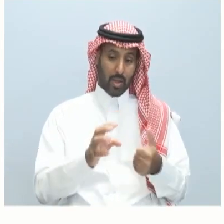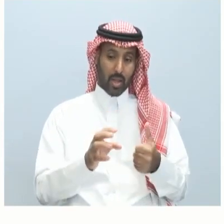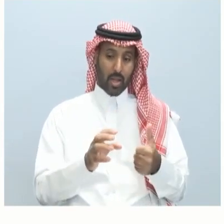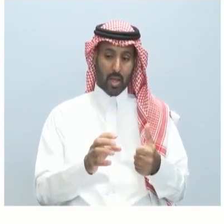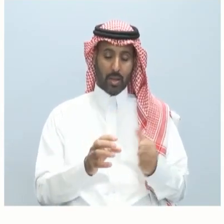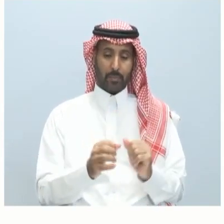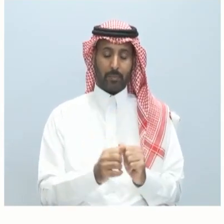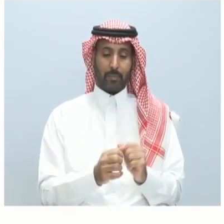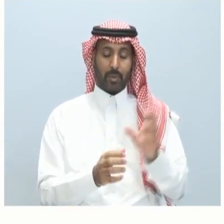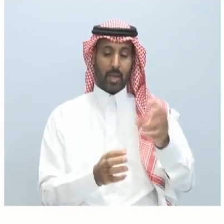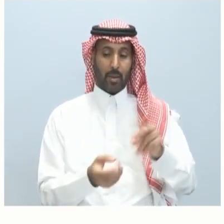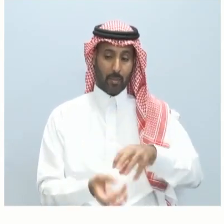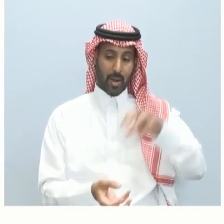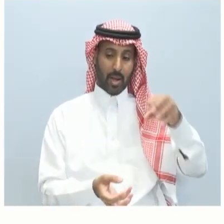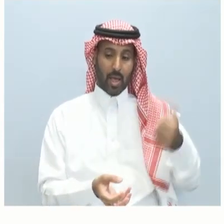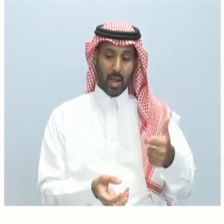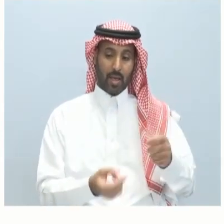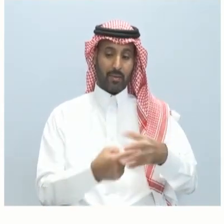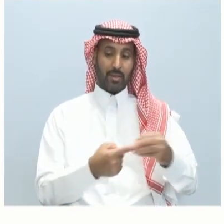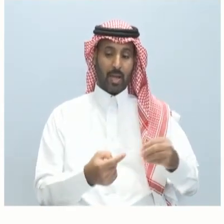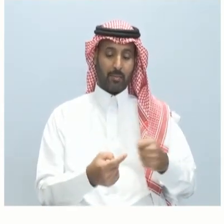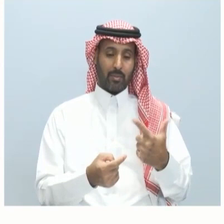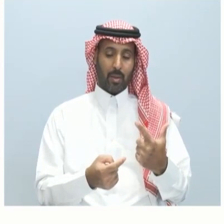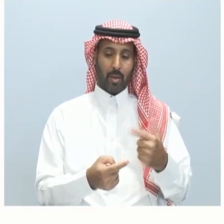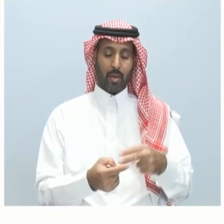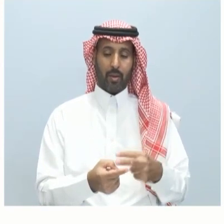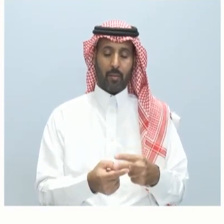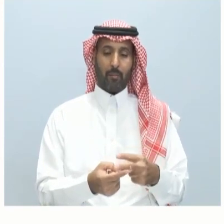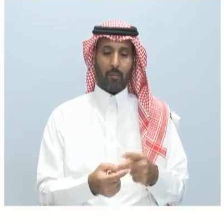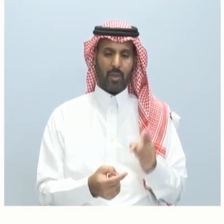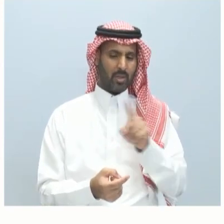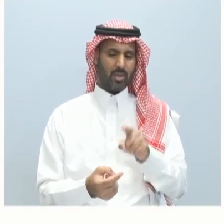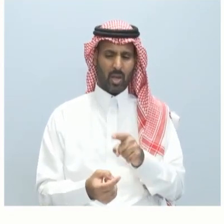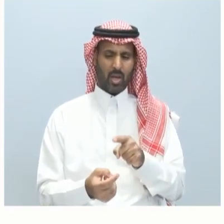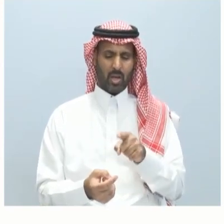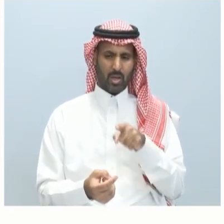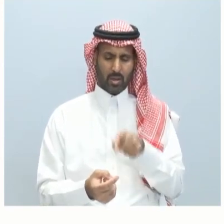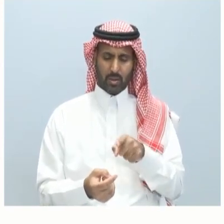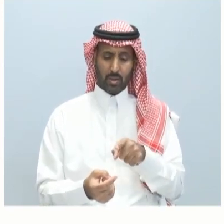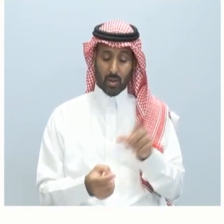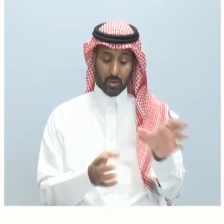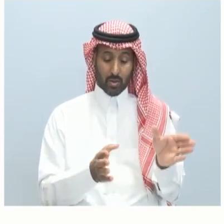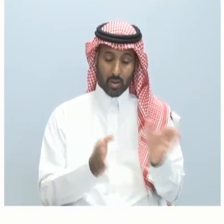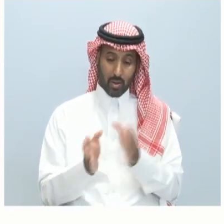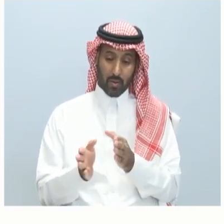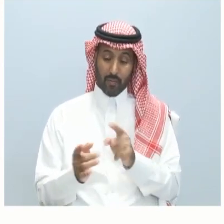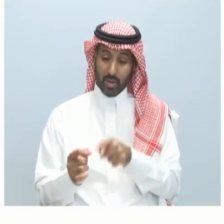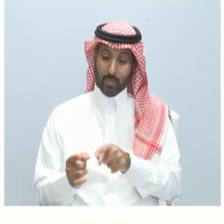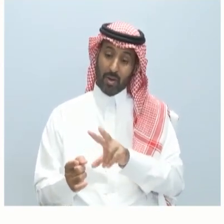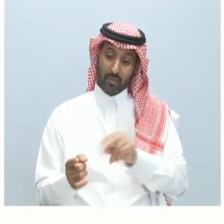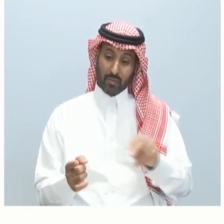المعادله مكان اف بسالب س ونتساءل هنا هل هي الطرف الايمن يساوي الطرف